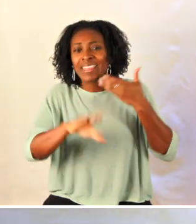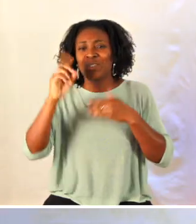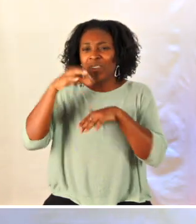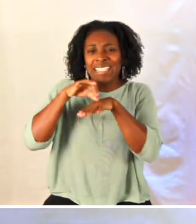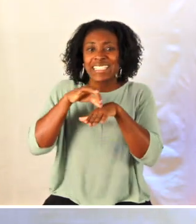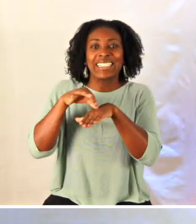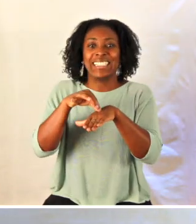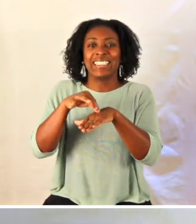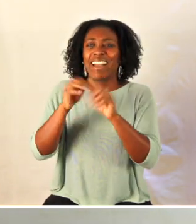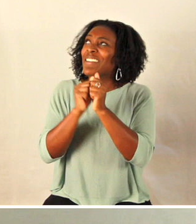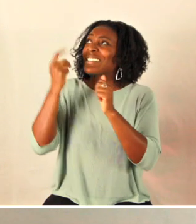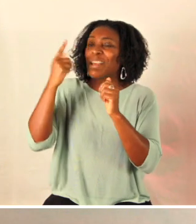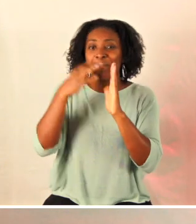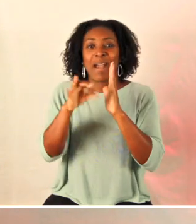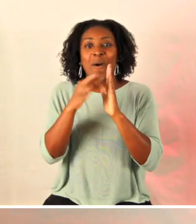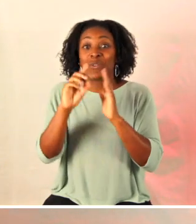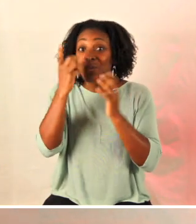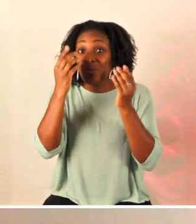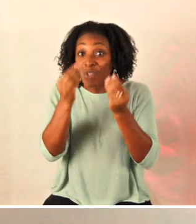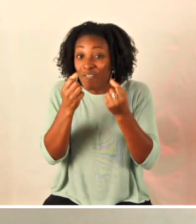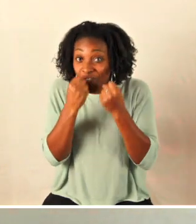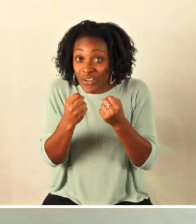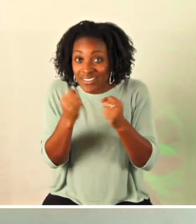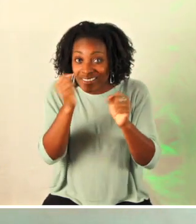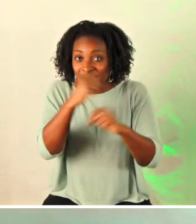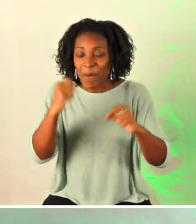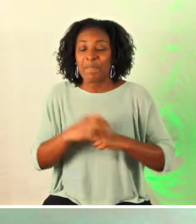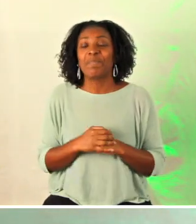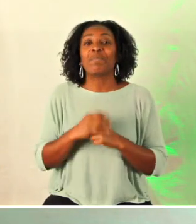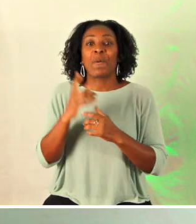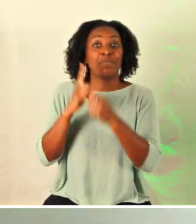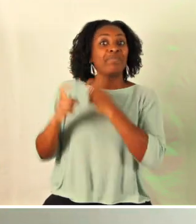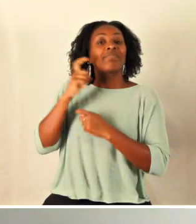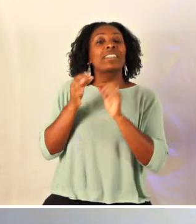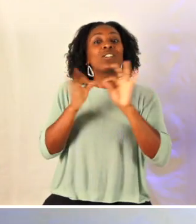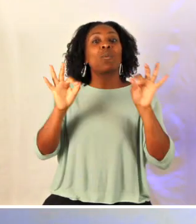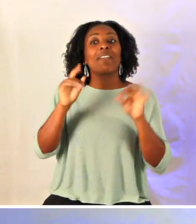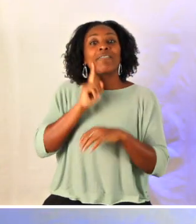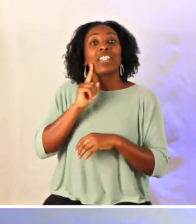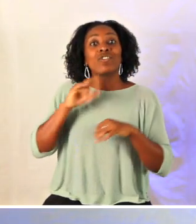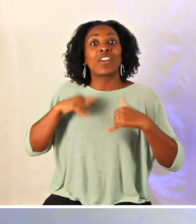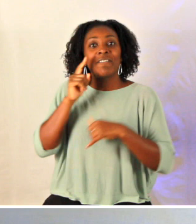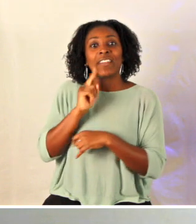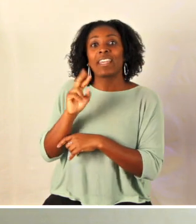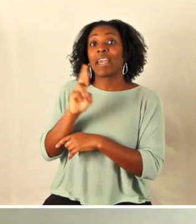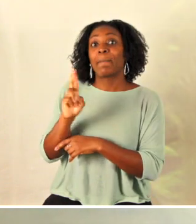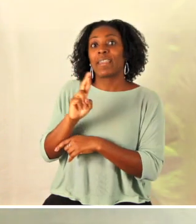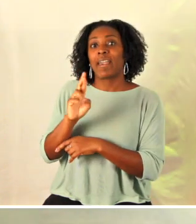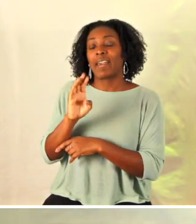nous diriger par sa parole, alors soyez fortifiés. On retourne dans l'histoire de Rebecca, Genèse